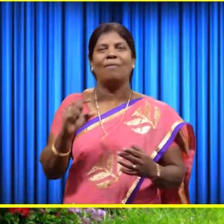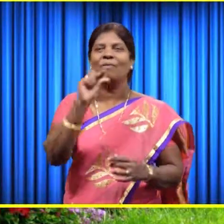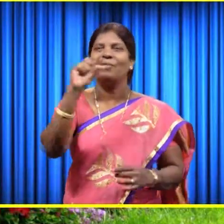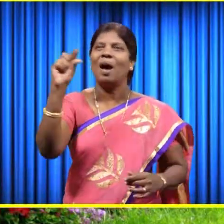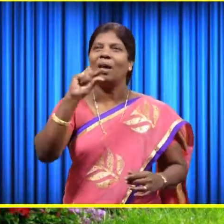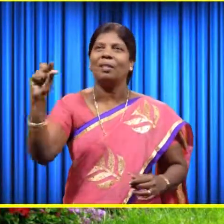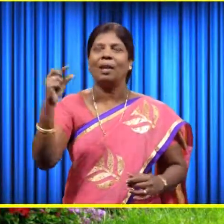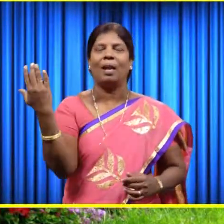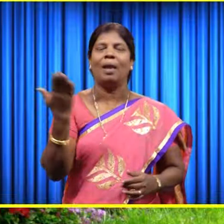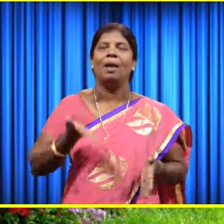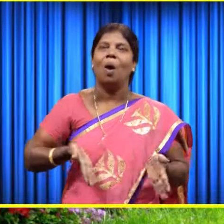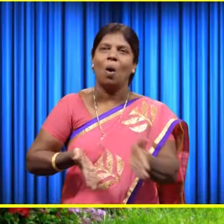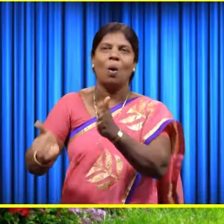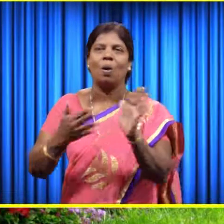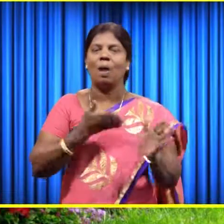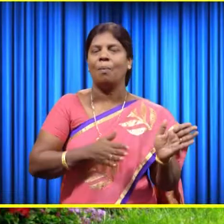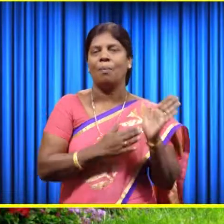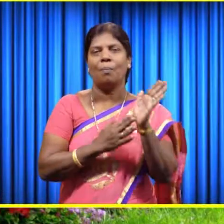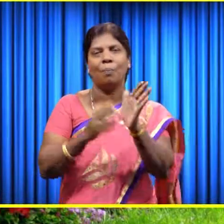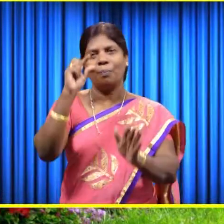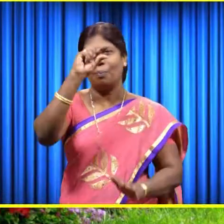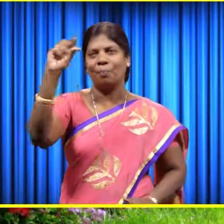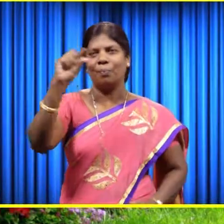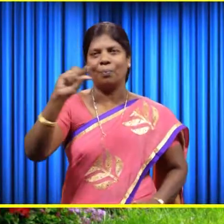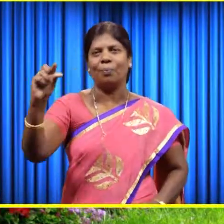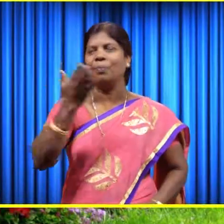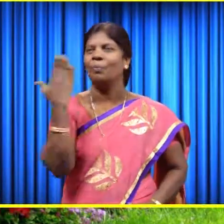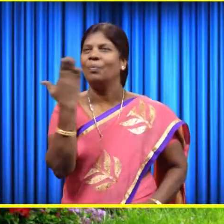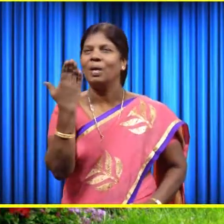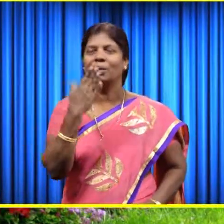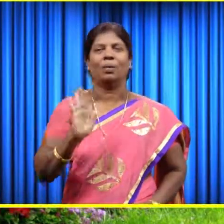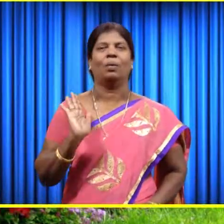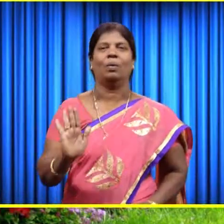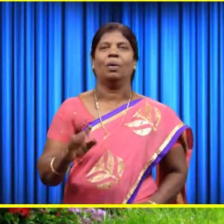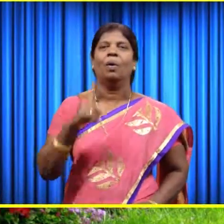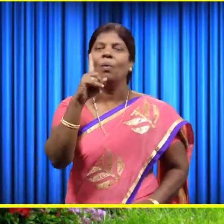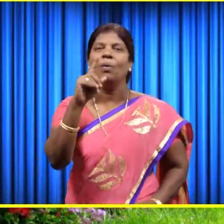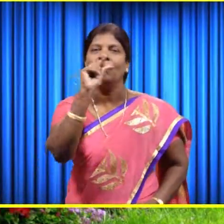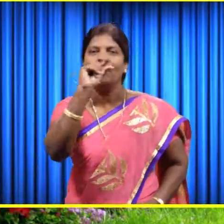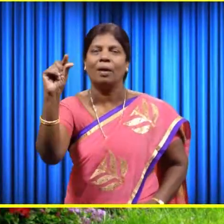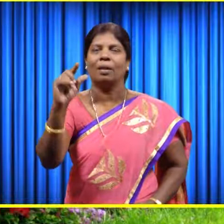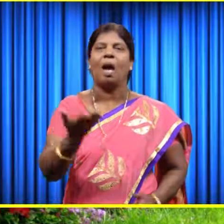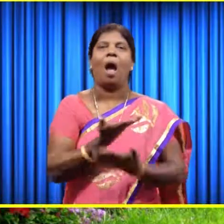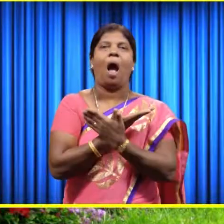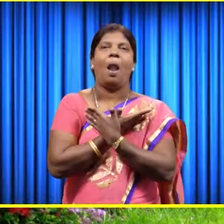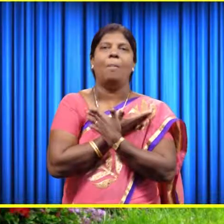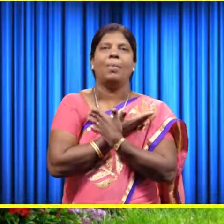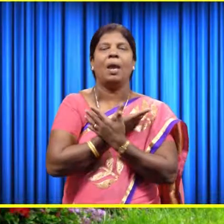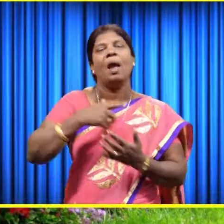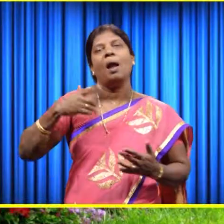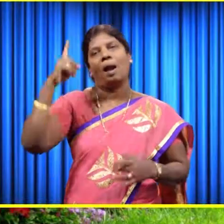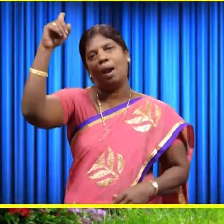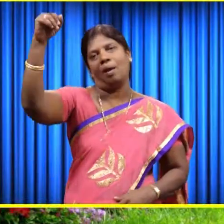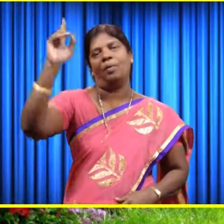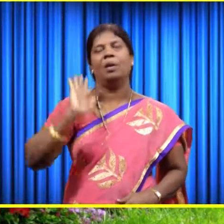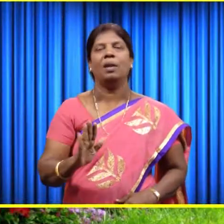சில வாசகங்களை வாசிக்கிறோம். அதில் நான் பல இடங்களில் கண்ட ஒரு வாசகம் என்ன தெரியுமா? அன்பே கடவுள்